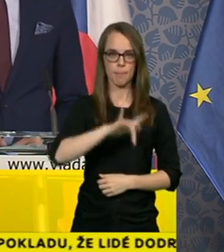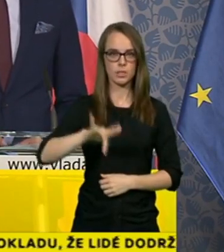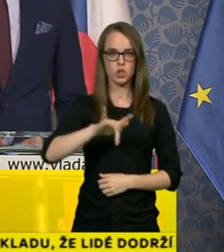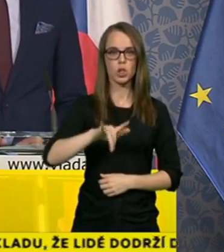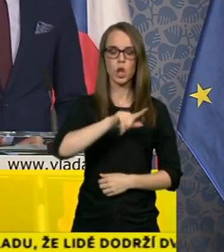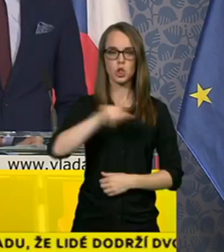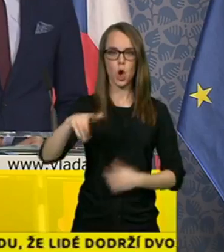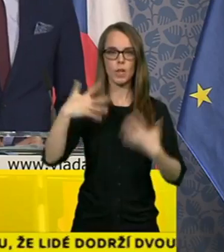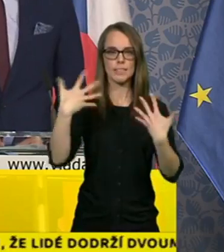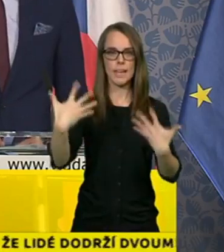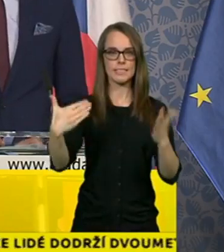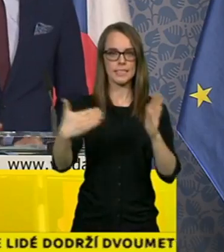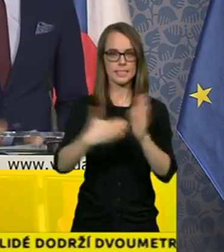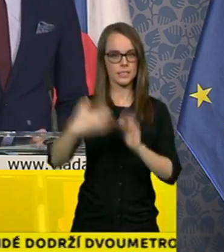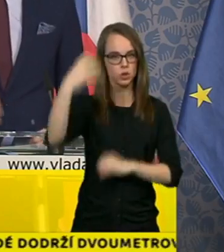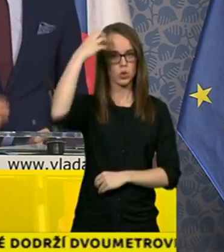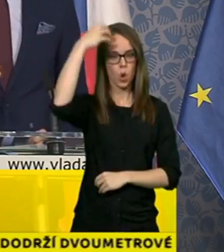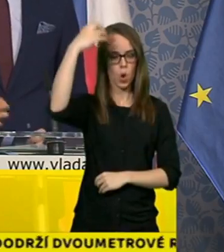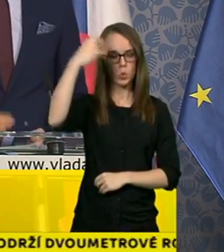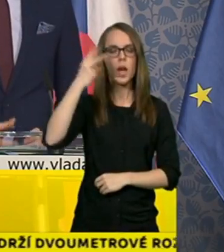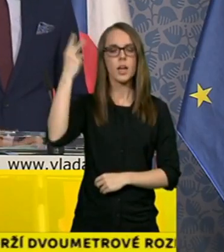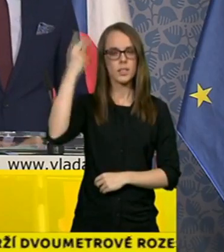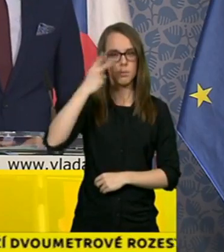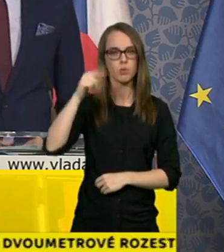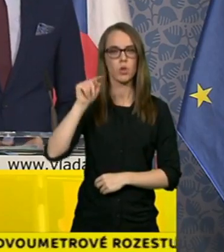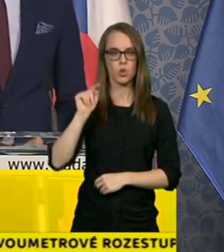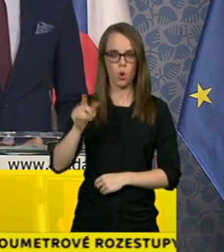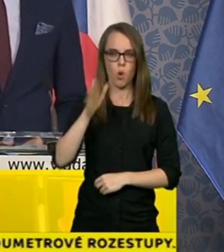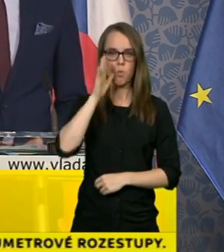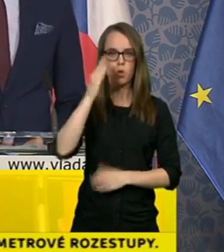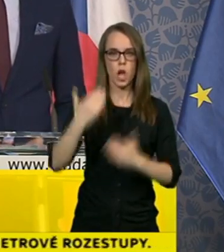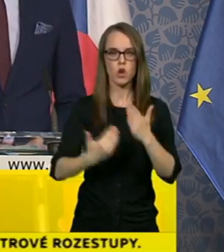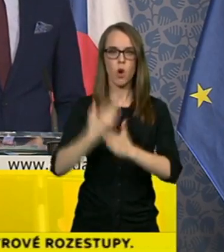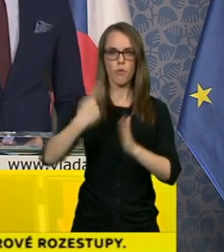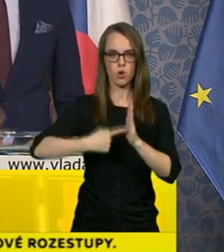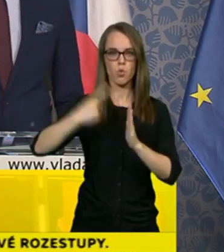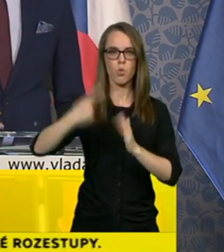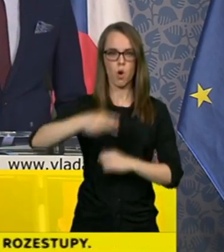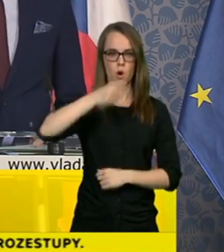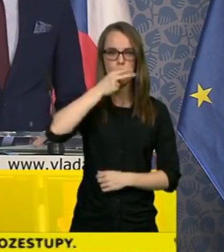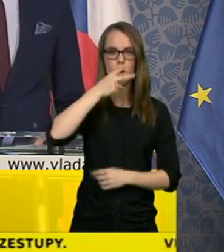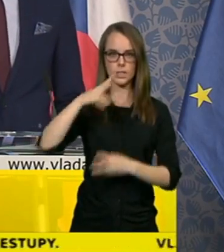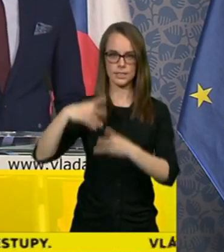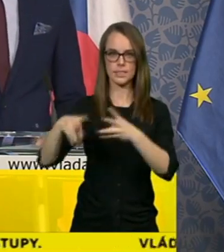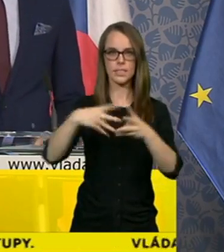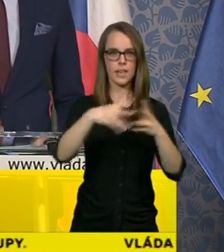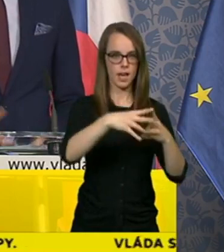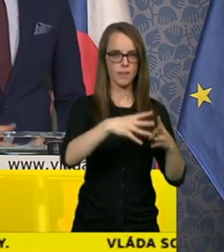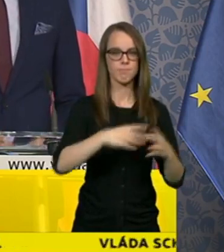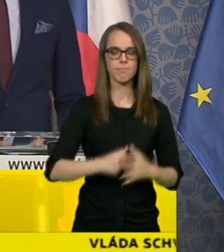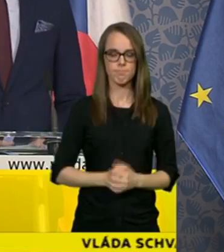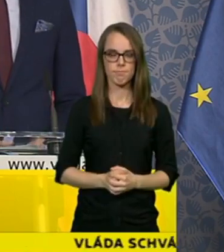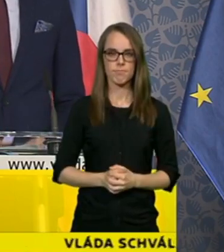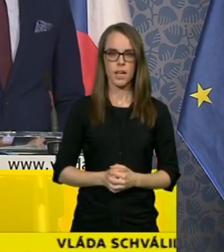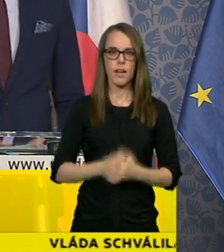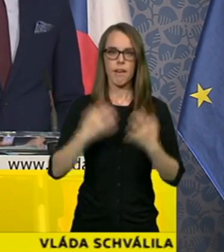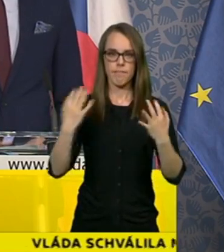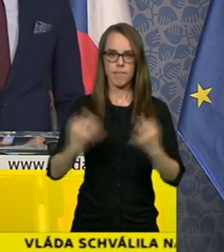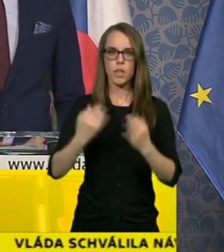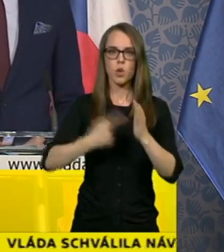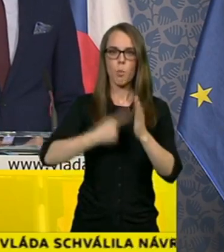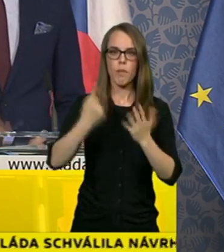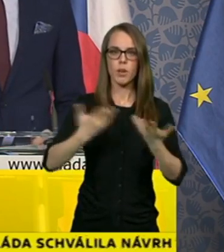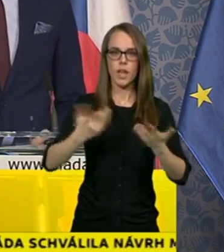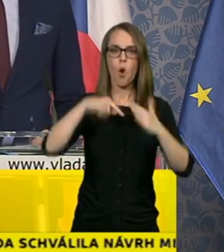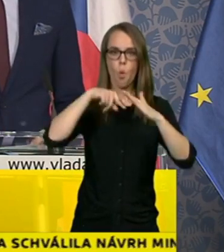policie kontrolovat na těch místech, kde tedy roušky jsou povinné, což bezesporu budou zejména tedy ty